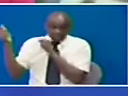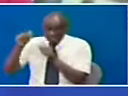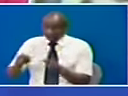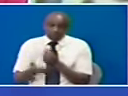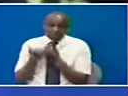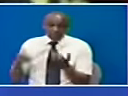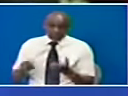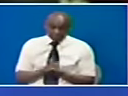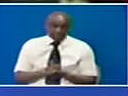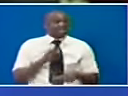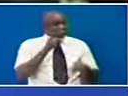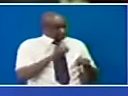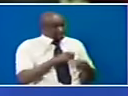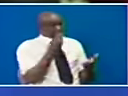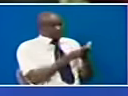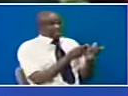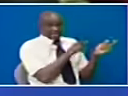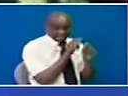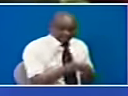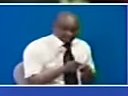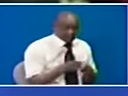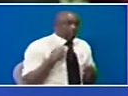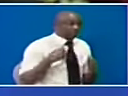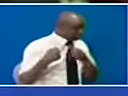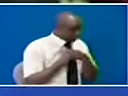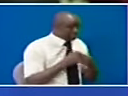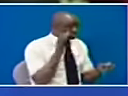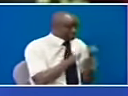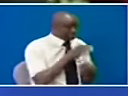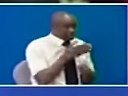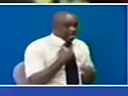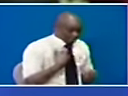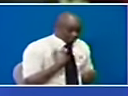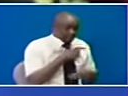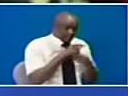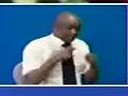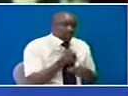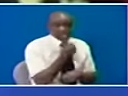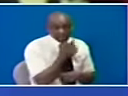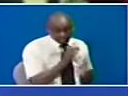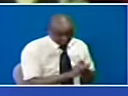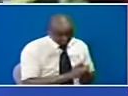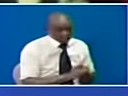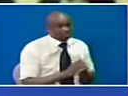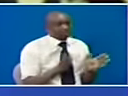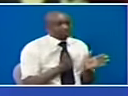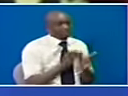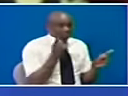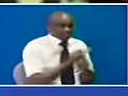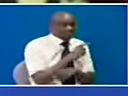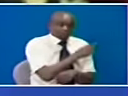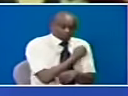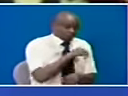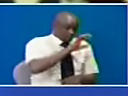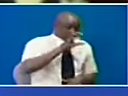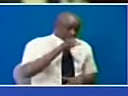vipi? Zikija, unajua kuna tumekuwa na changamoto sana katika masuala ya dawa, madawa katika hospitali